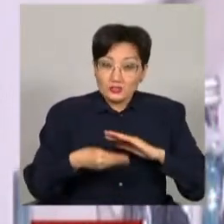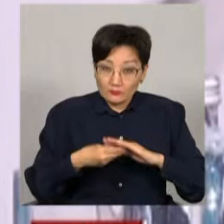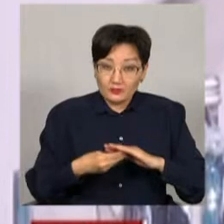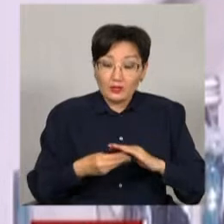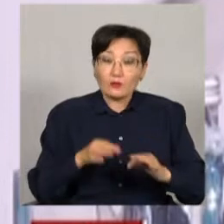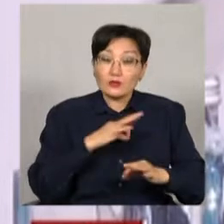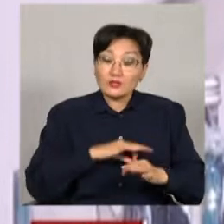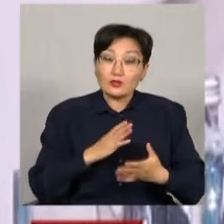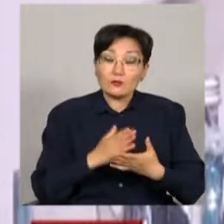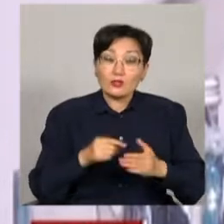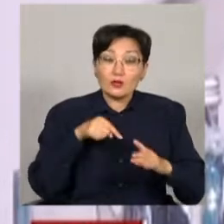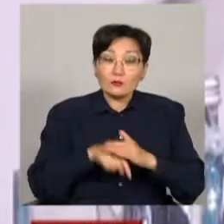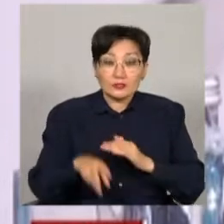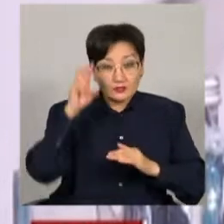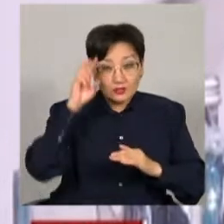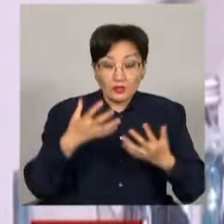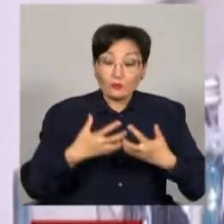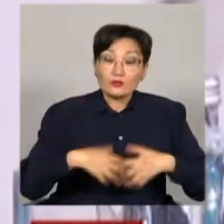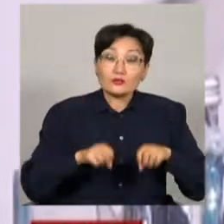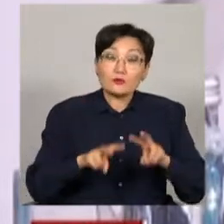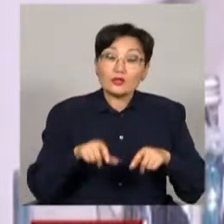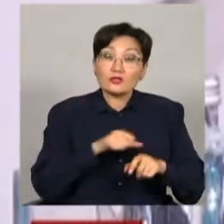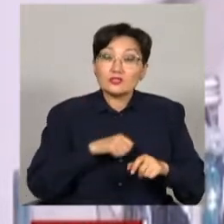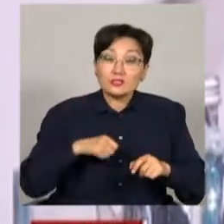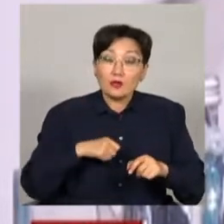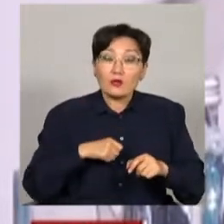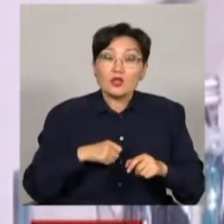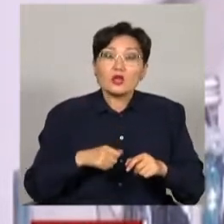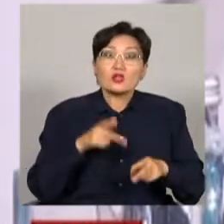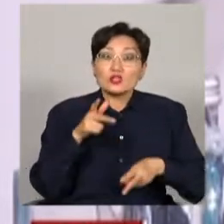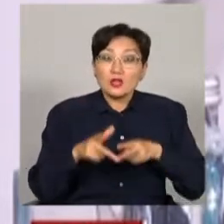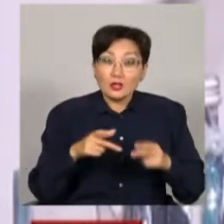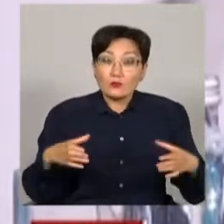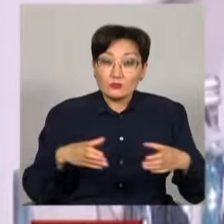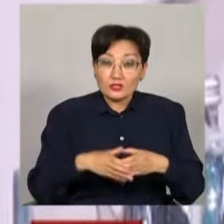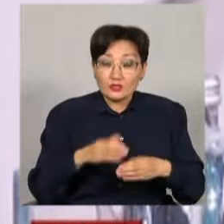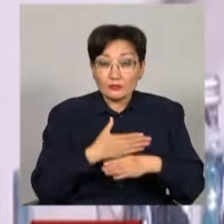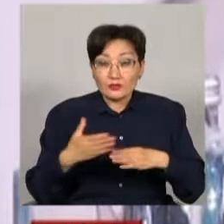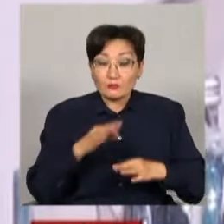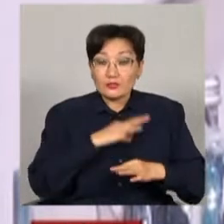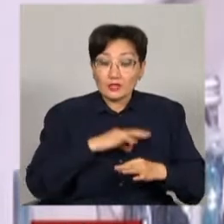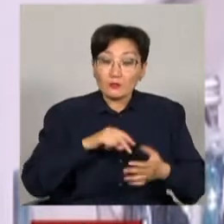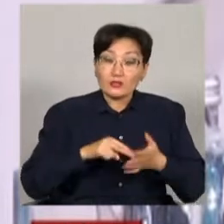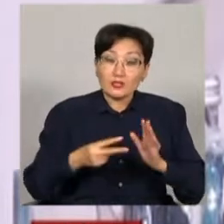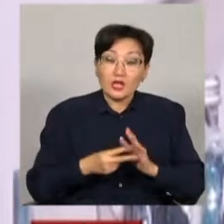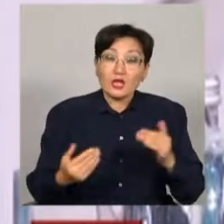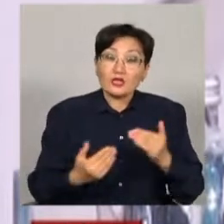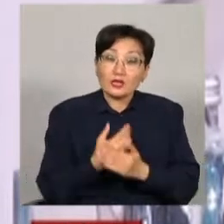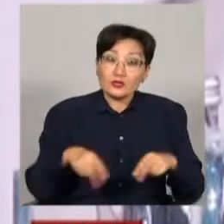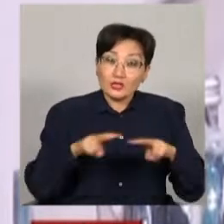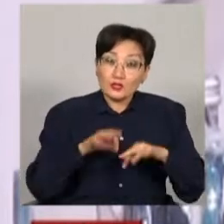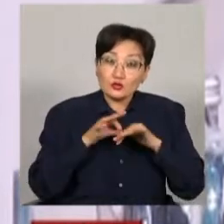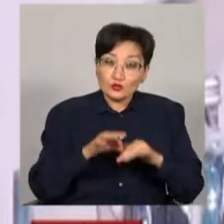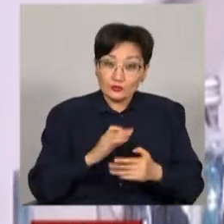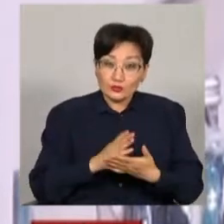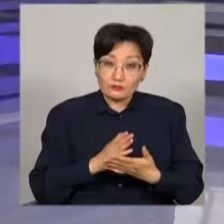келген. Мысалы, ішкі мемлекеттік аудит мамандарының өздері шағым ұйымдастырған. Содан кейін пайда күнемдік мақсатында қайтадан тексеру